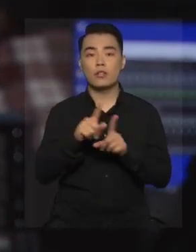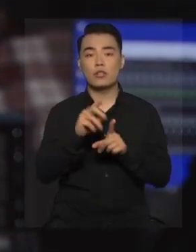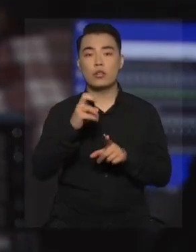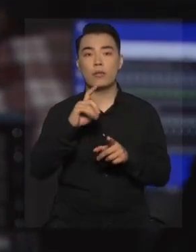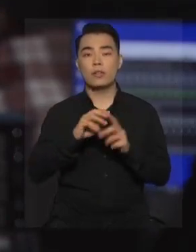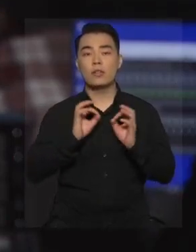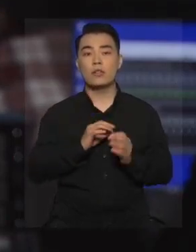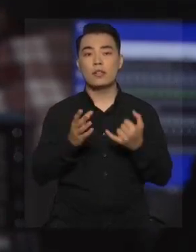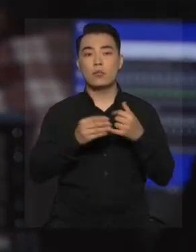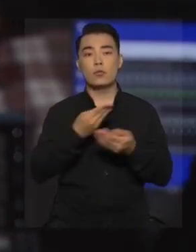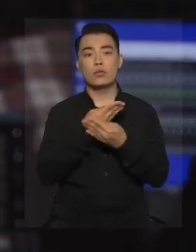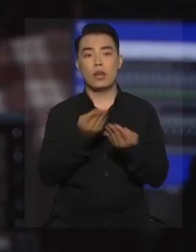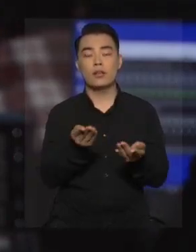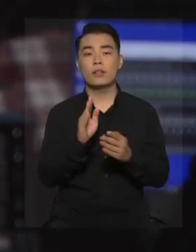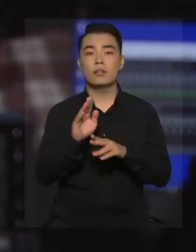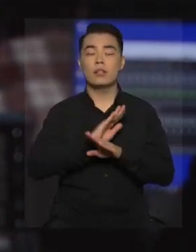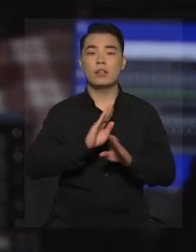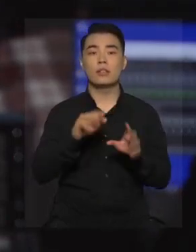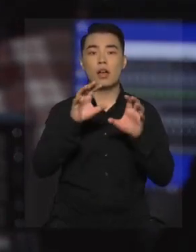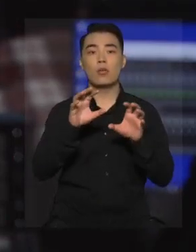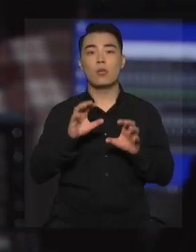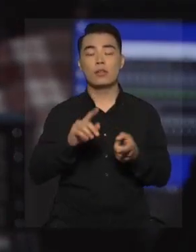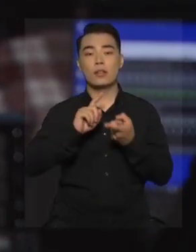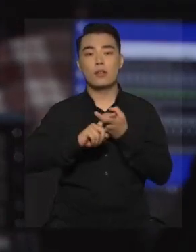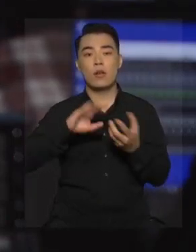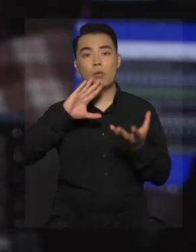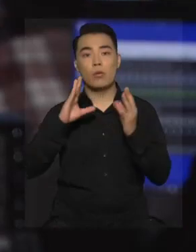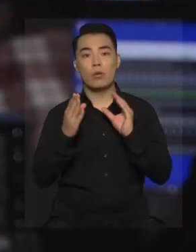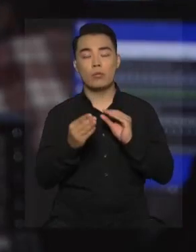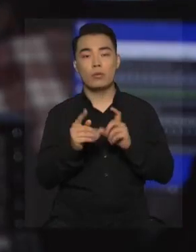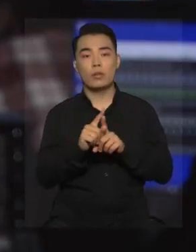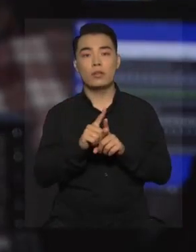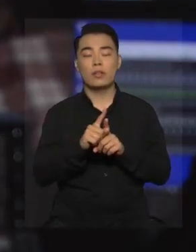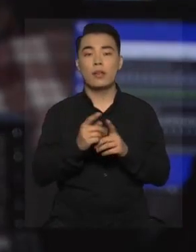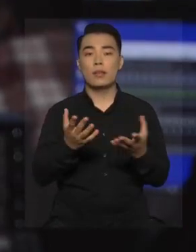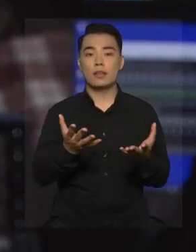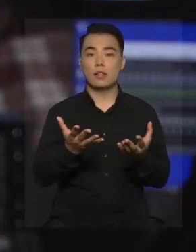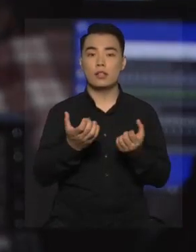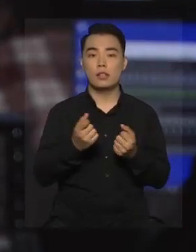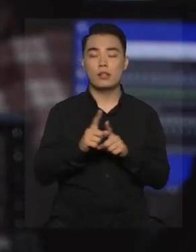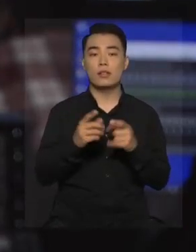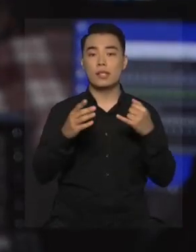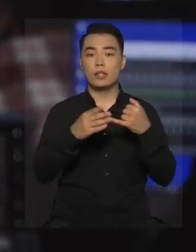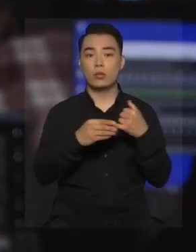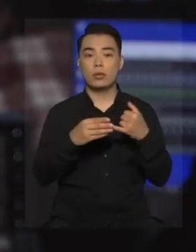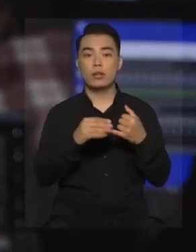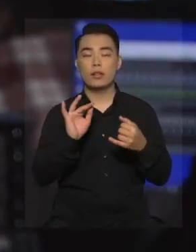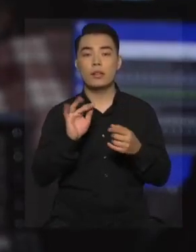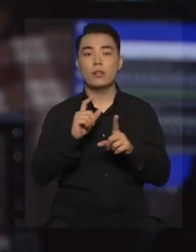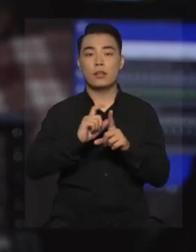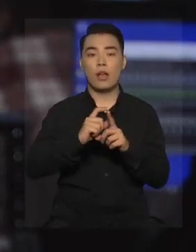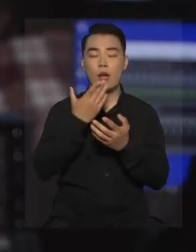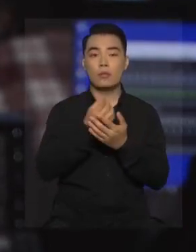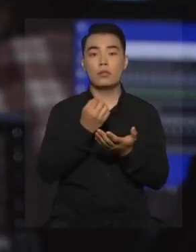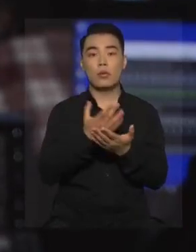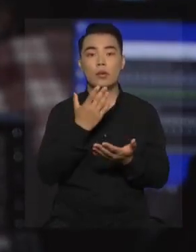земельных участков. Незаконные действия связаны с целым назначением выделяемых территорий, их кадастровой стоимости,